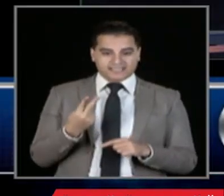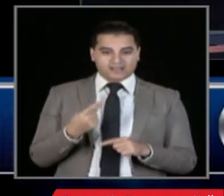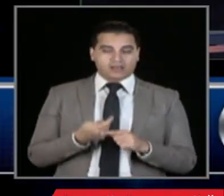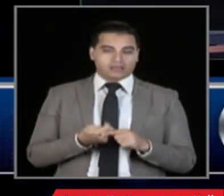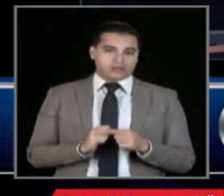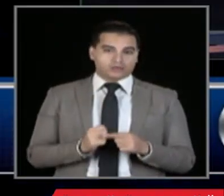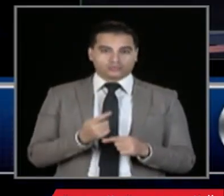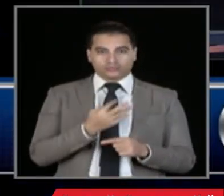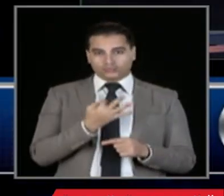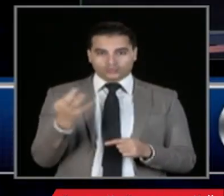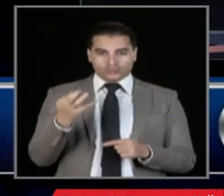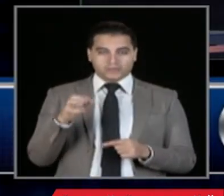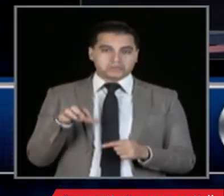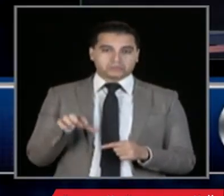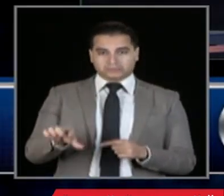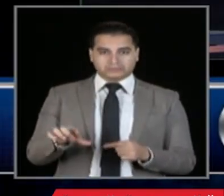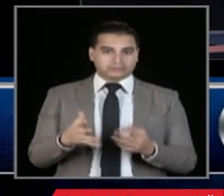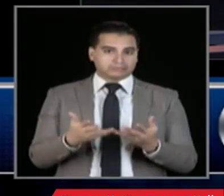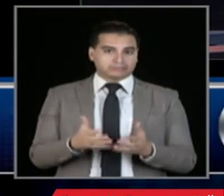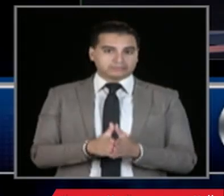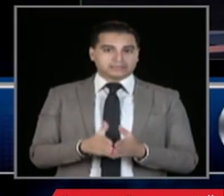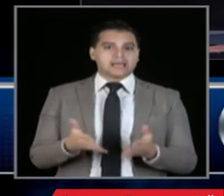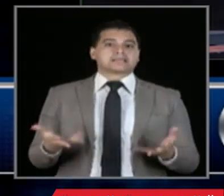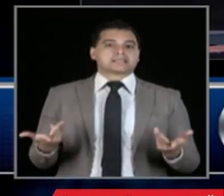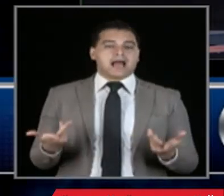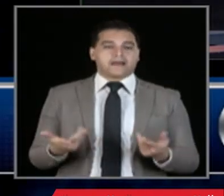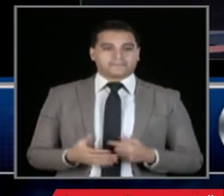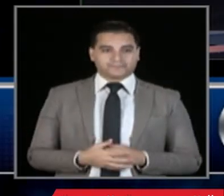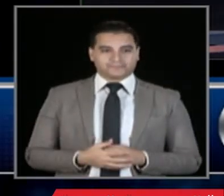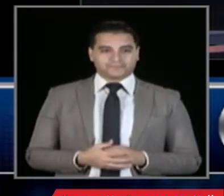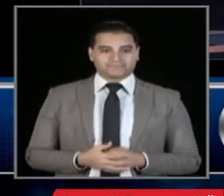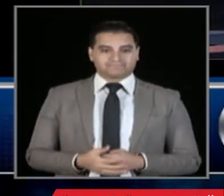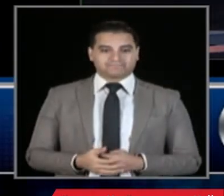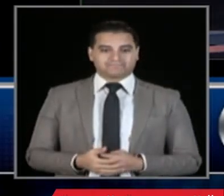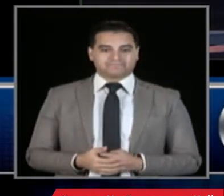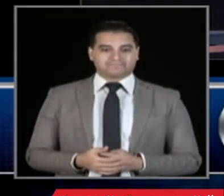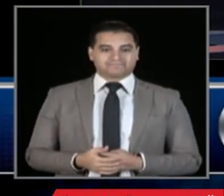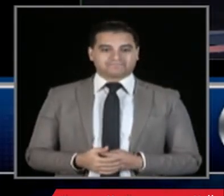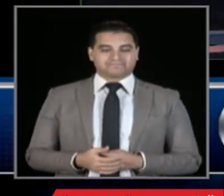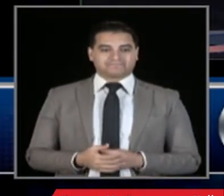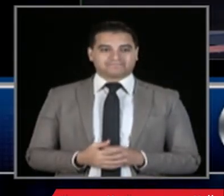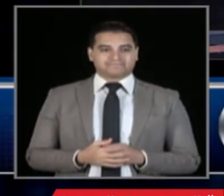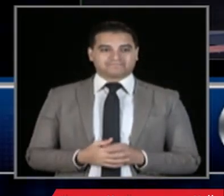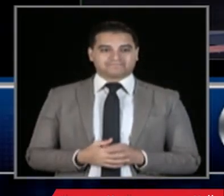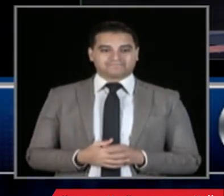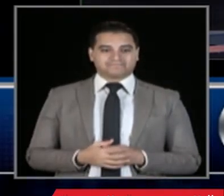140 في 2 ناقص 390 يساوي